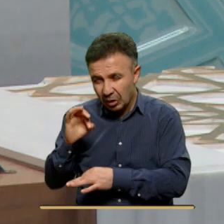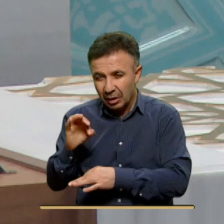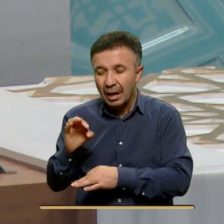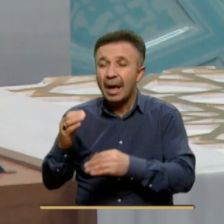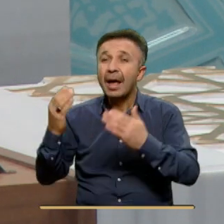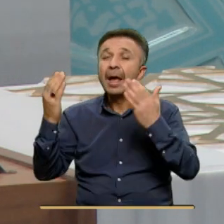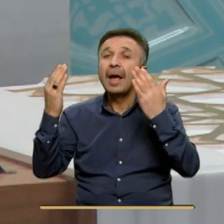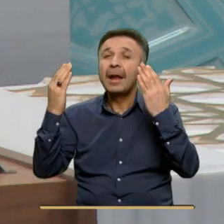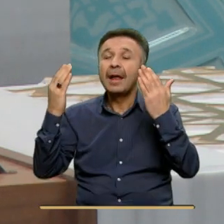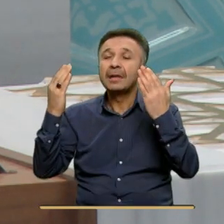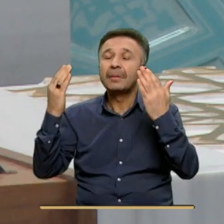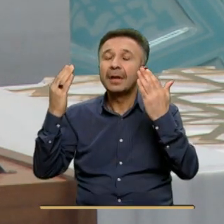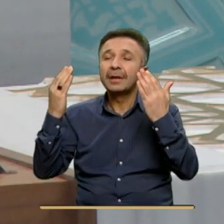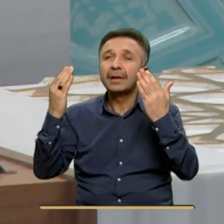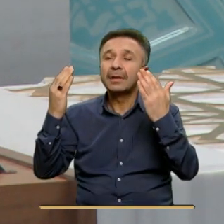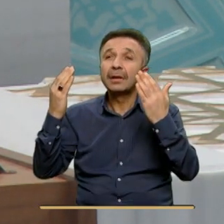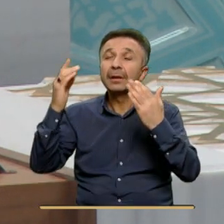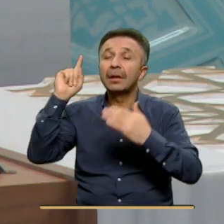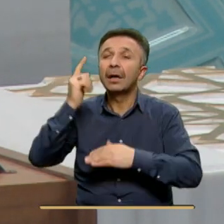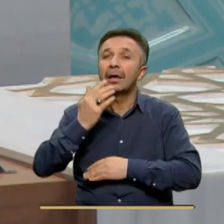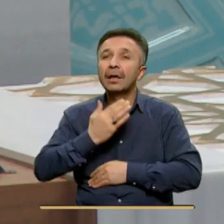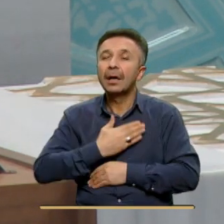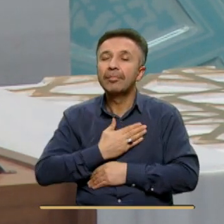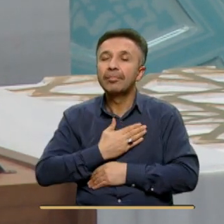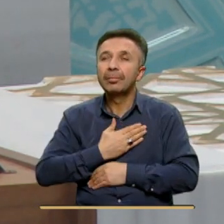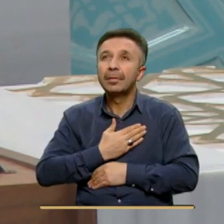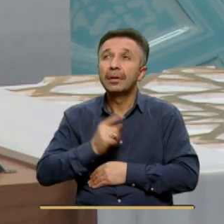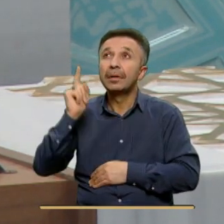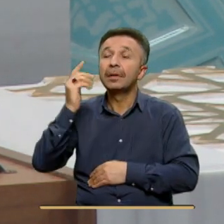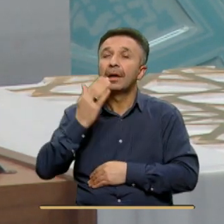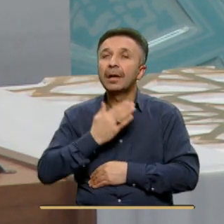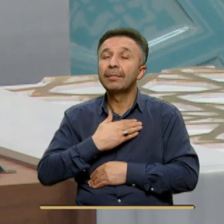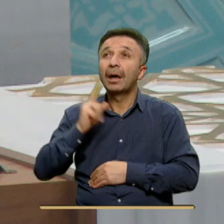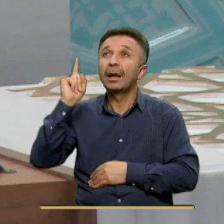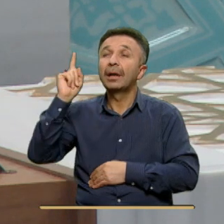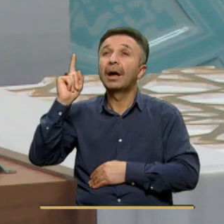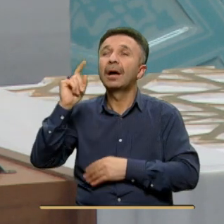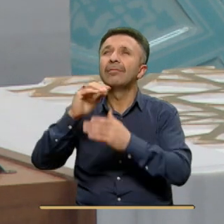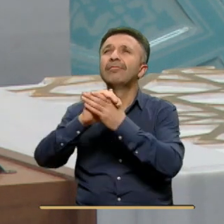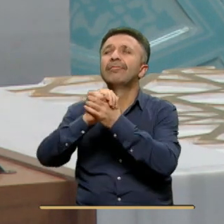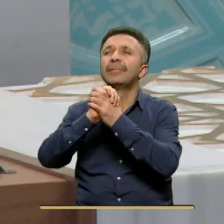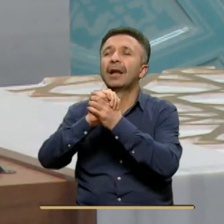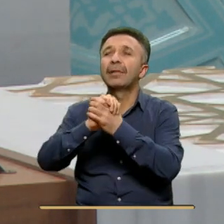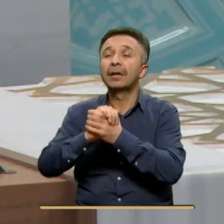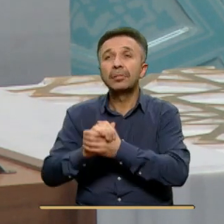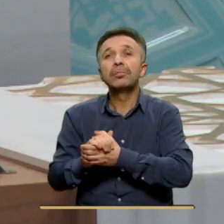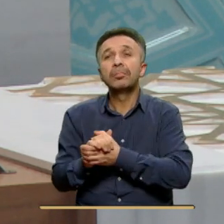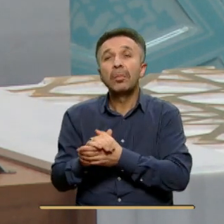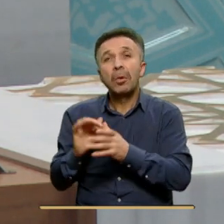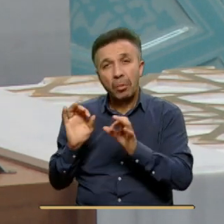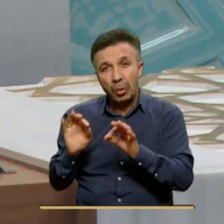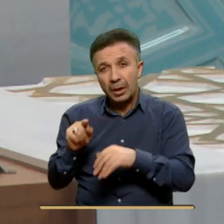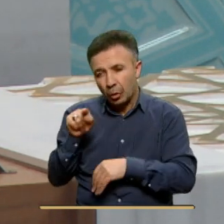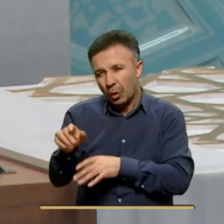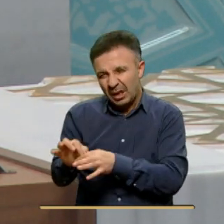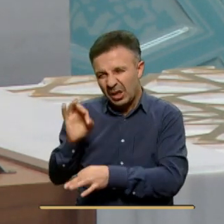semaya kaldırarak "Ya Rab, Ya Rab" diye Allah'a yalvarır. Halbuki o